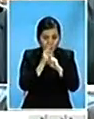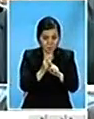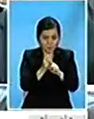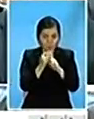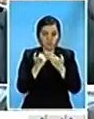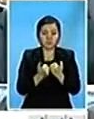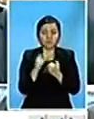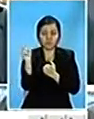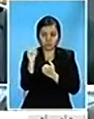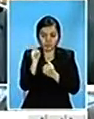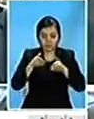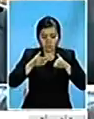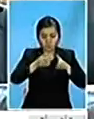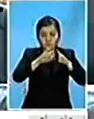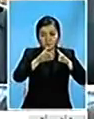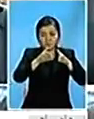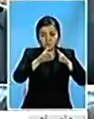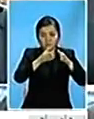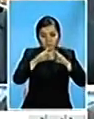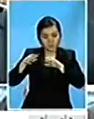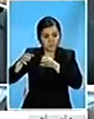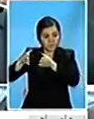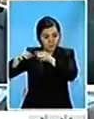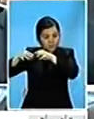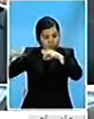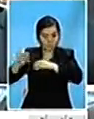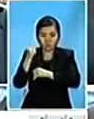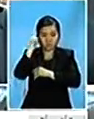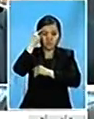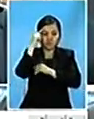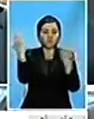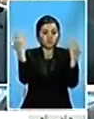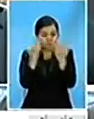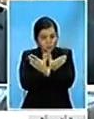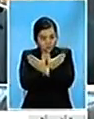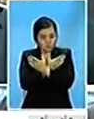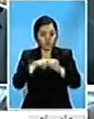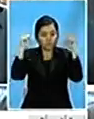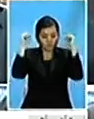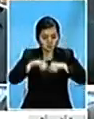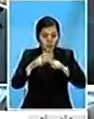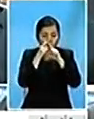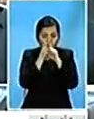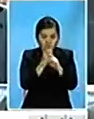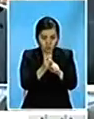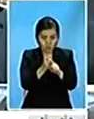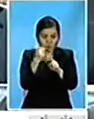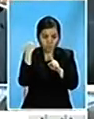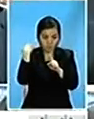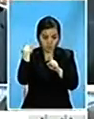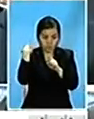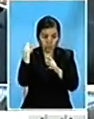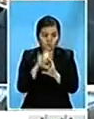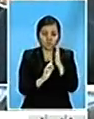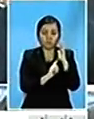าในส่วนของวิปฝ่ายค้านไม่ได้รับแจ้งล่วงหน้าว่ามีการเปลี่ยนแปลงข้อตกลงที่ตกลงไว้ก็คือว่าวันแ